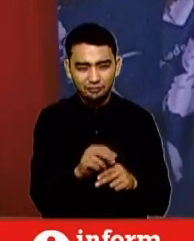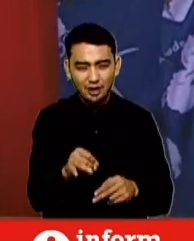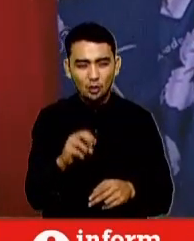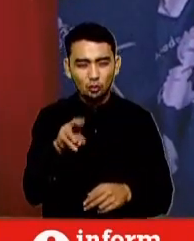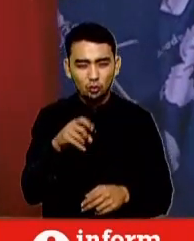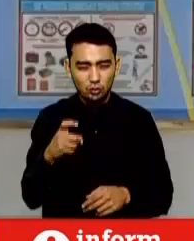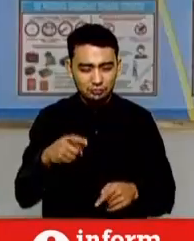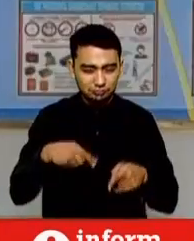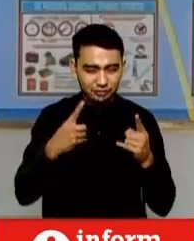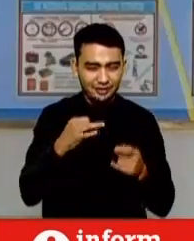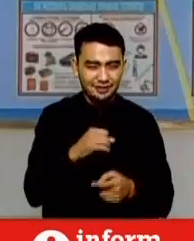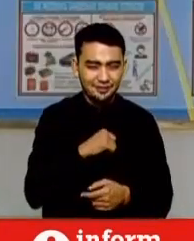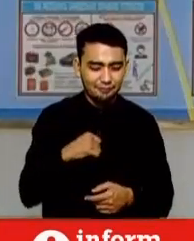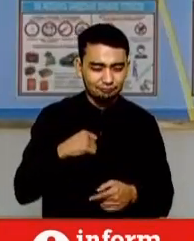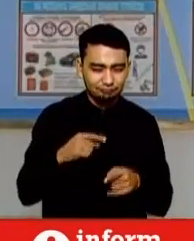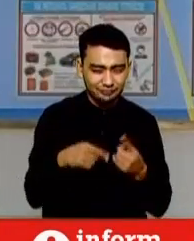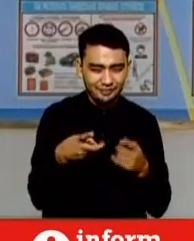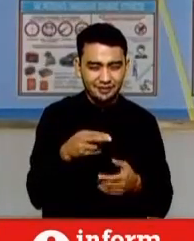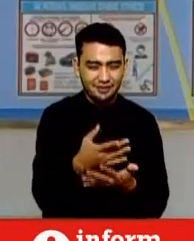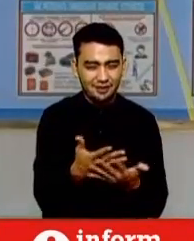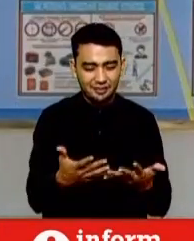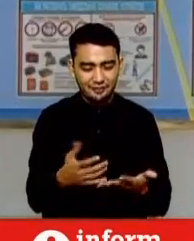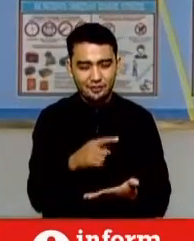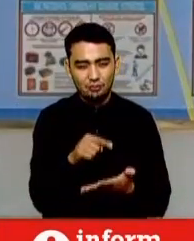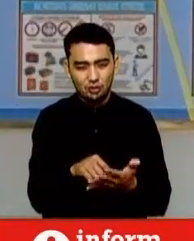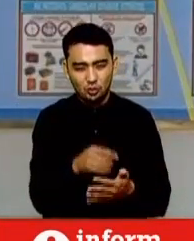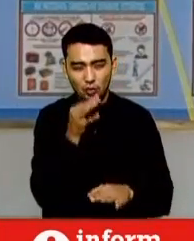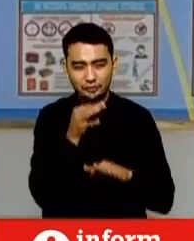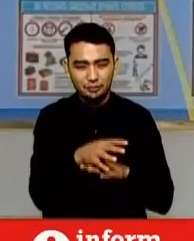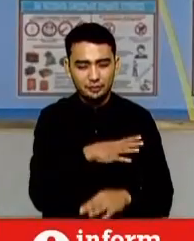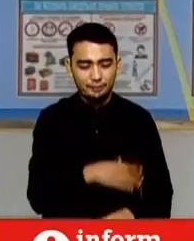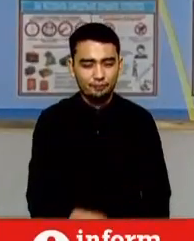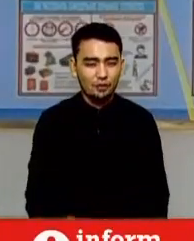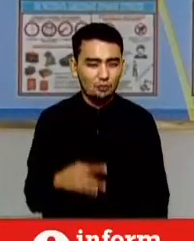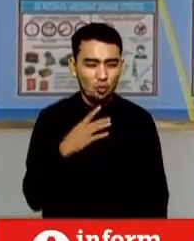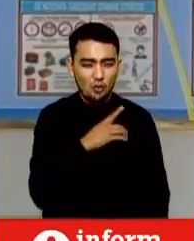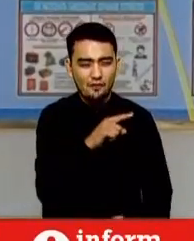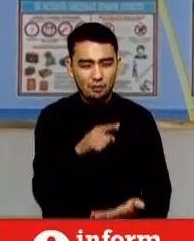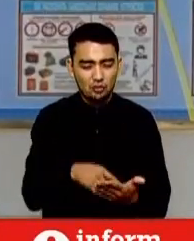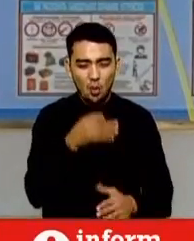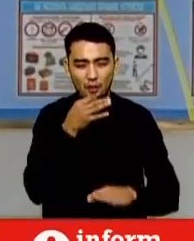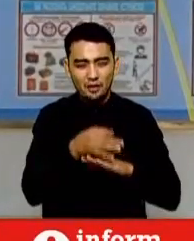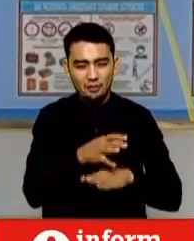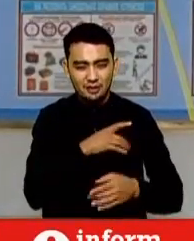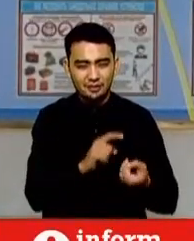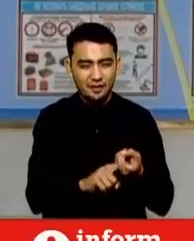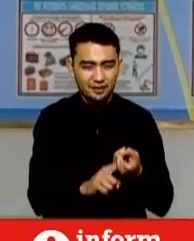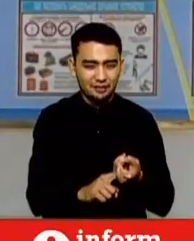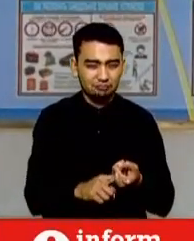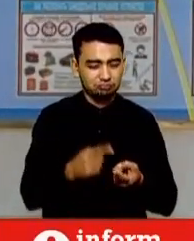становления личности. Цель проекта – ответить на многие накопившиеся вопросы в связи с тем, что сейчас в мире